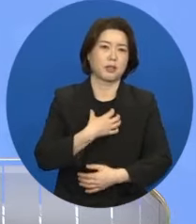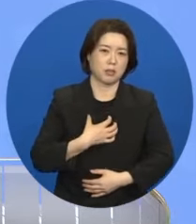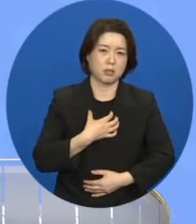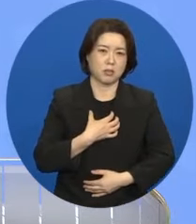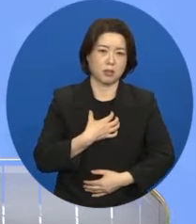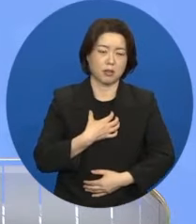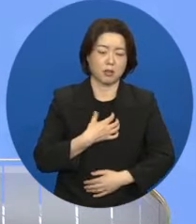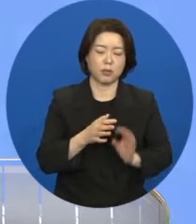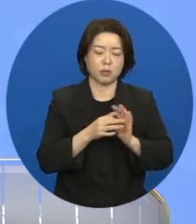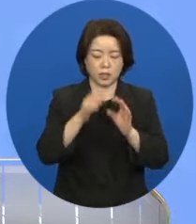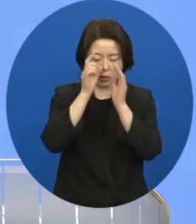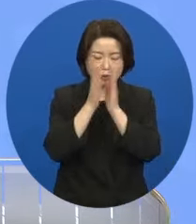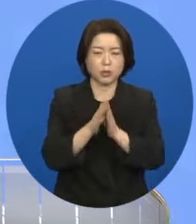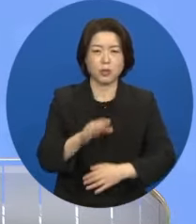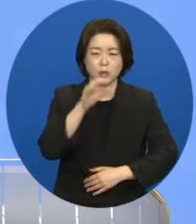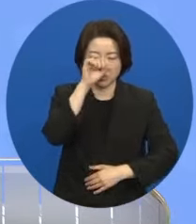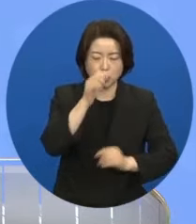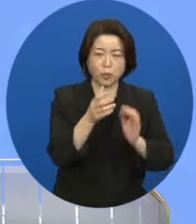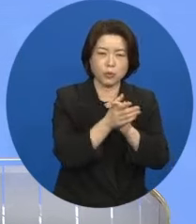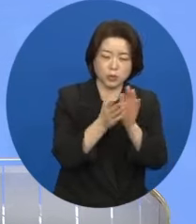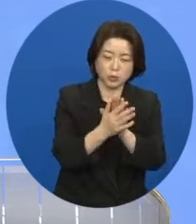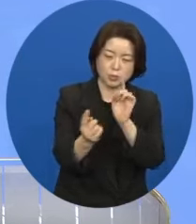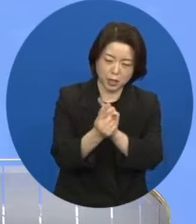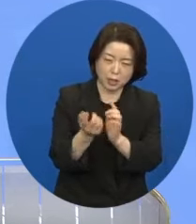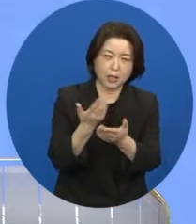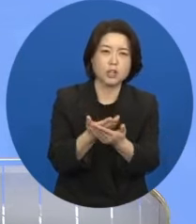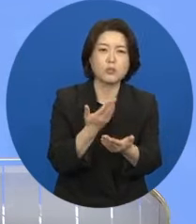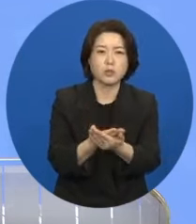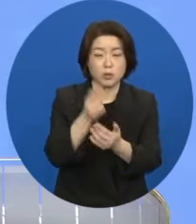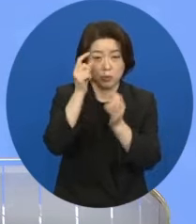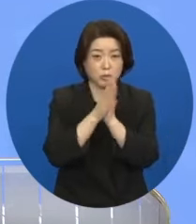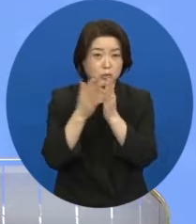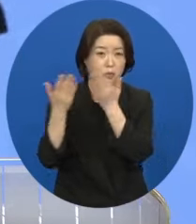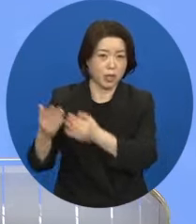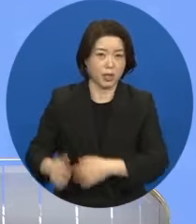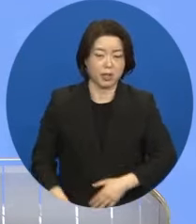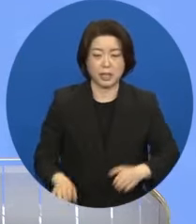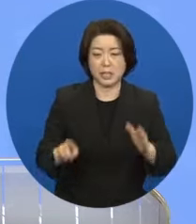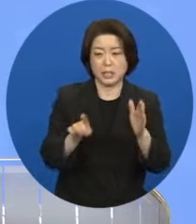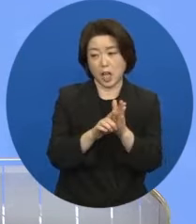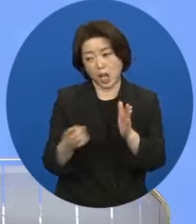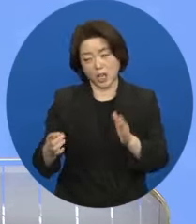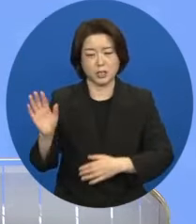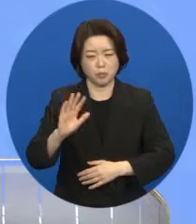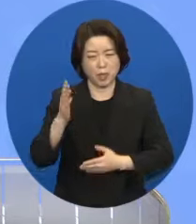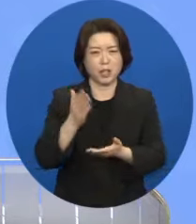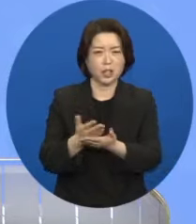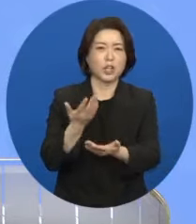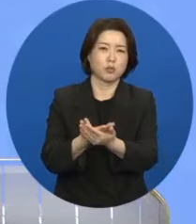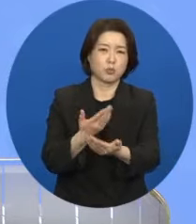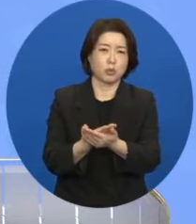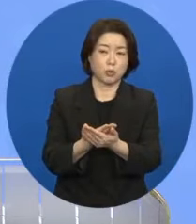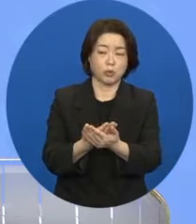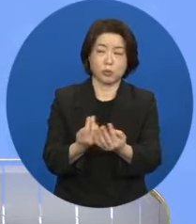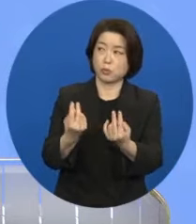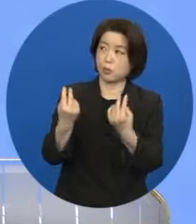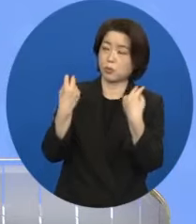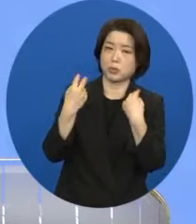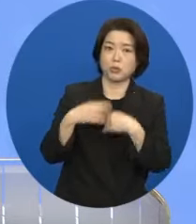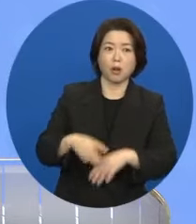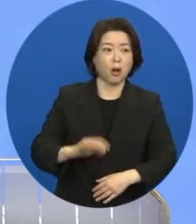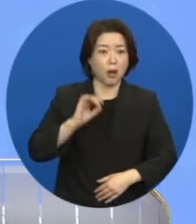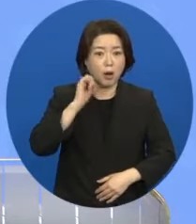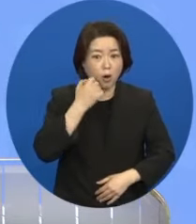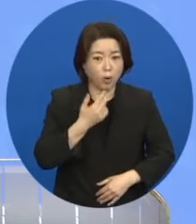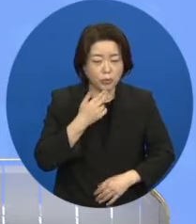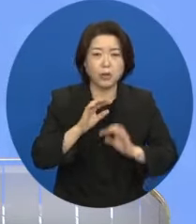연초에 기도를 했어요 하나님 좋은 친구들 가서 만나게 해 주십시오 신앙을 잃지 않게 해 주십시오 돌아보니까 어려움이